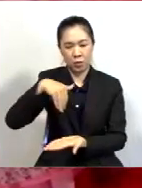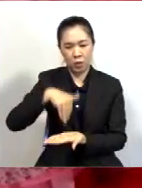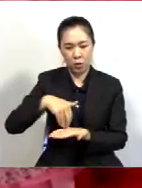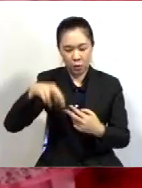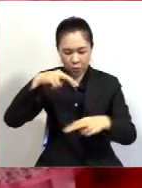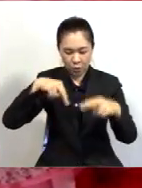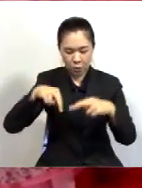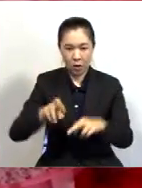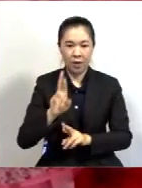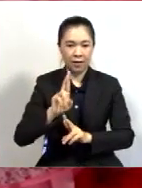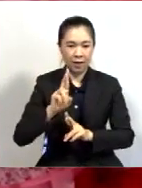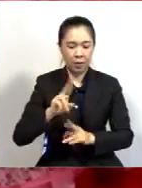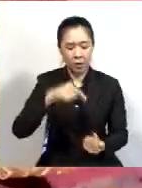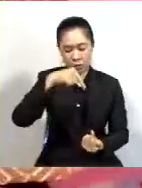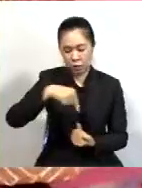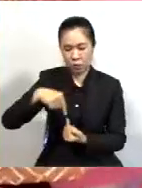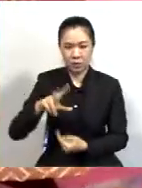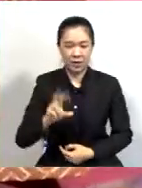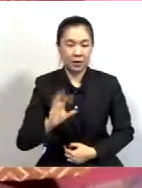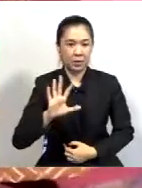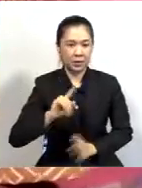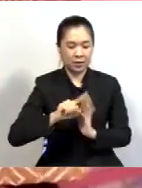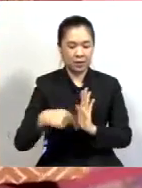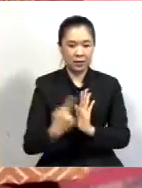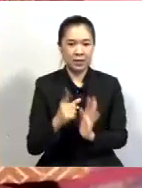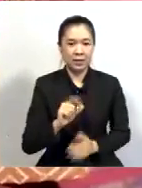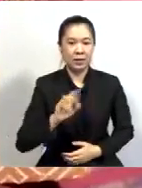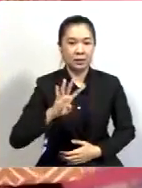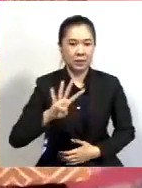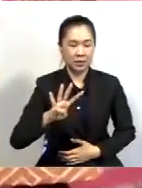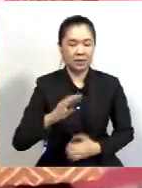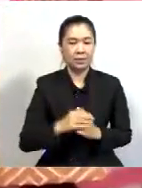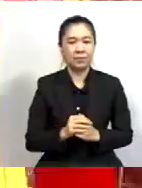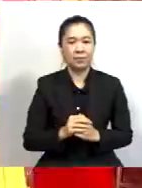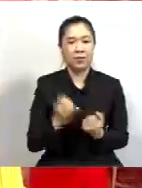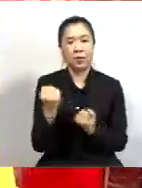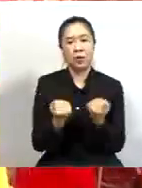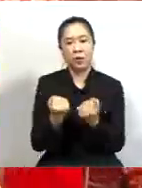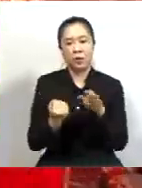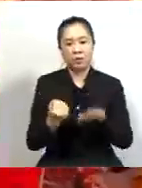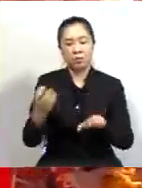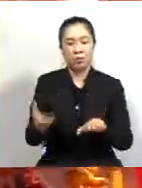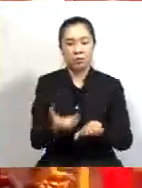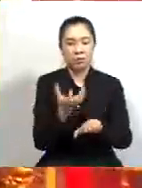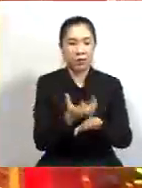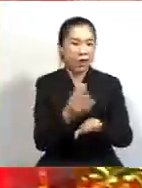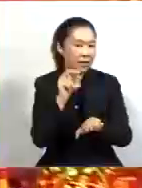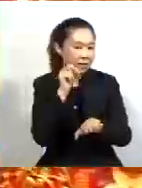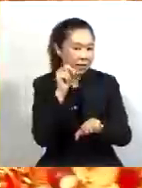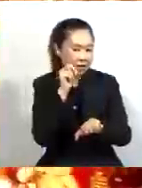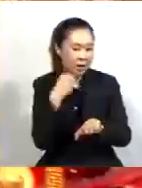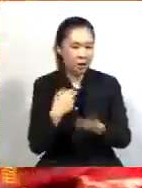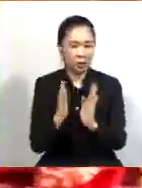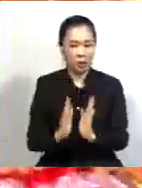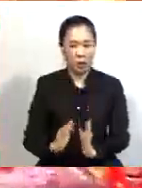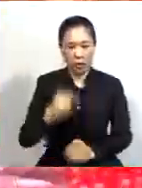ม35จุดทั่วกรุงเทพครับตลอด24ชั่วโมงรวมทั้งจัดรถดับเพลิงเข้าไปจอดประจำการในพื้นที่ย่านคนไทยเ